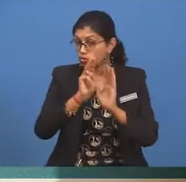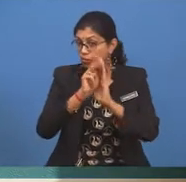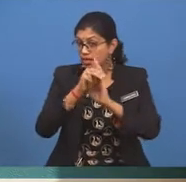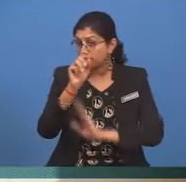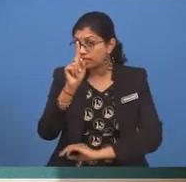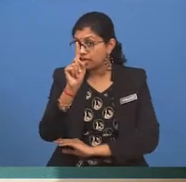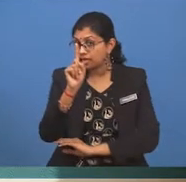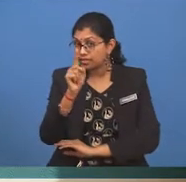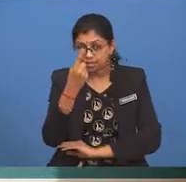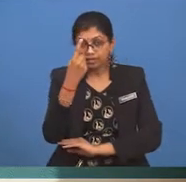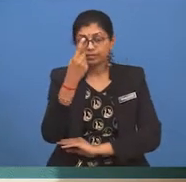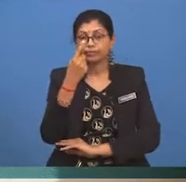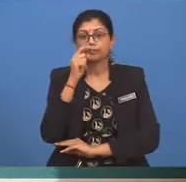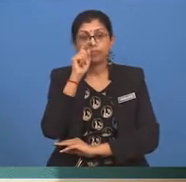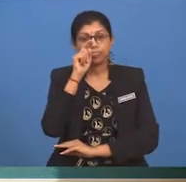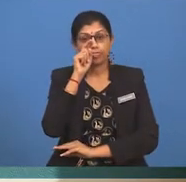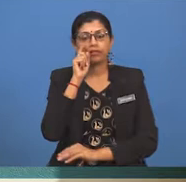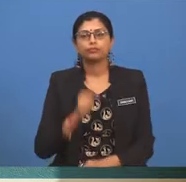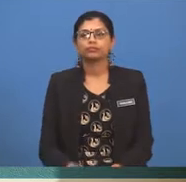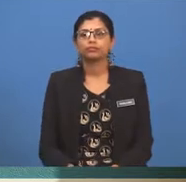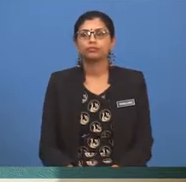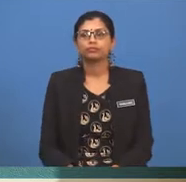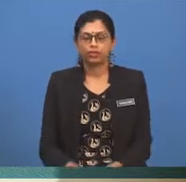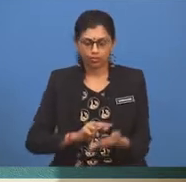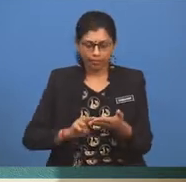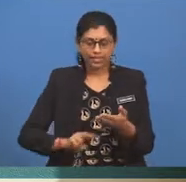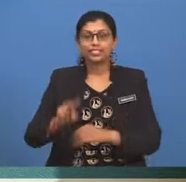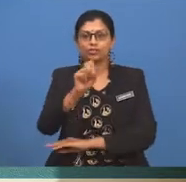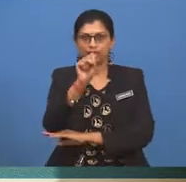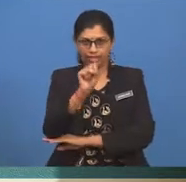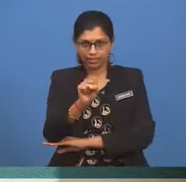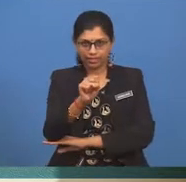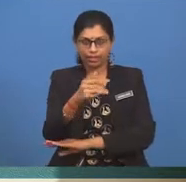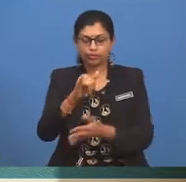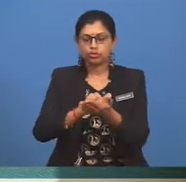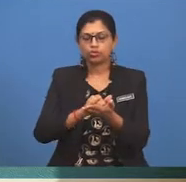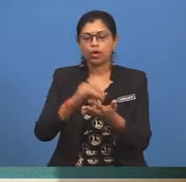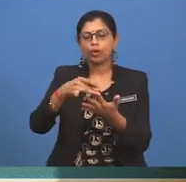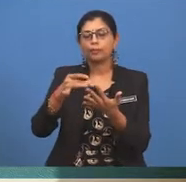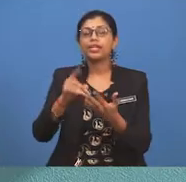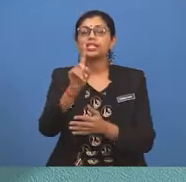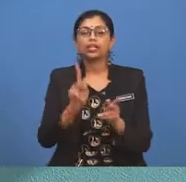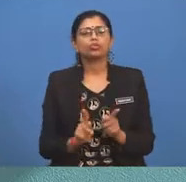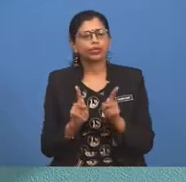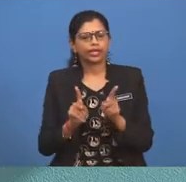dengan menggunakan satu kaedah yang murid-murid suka.